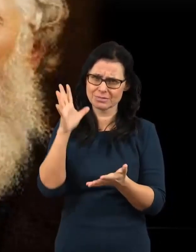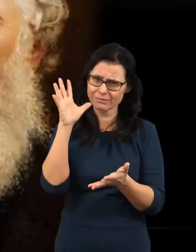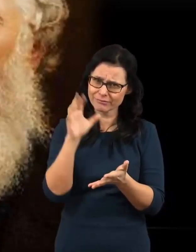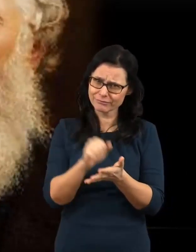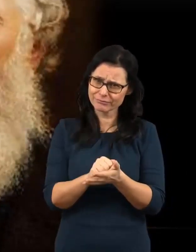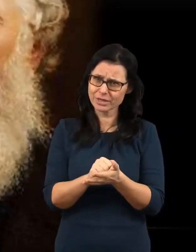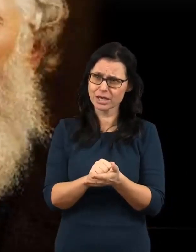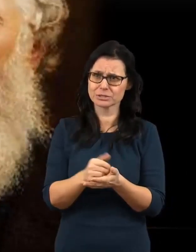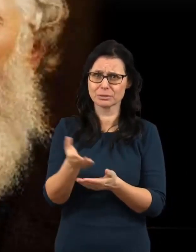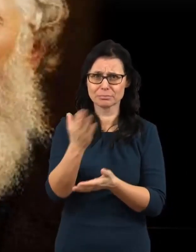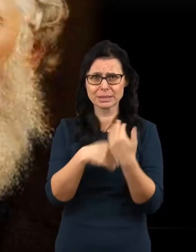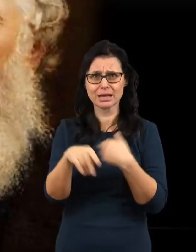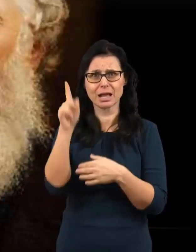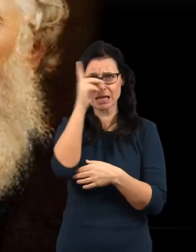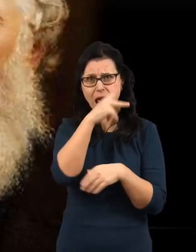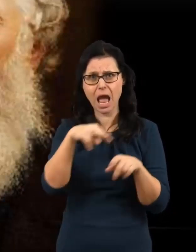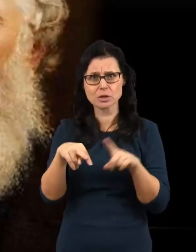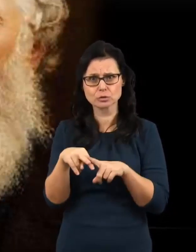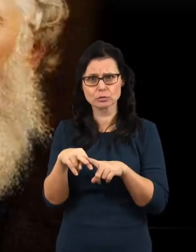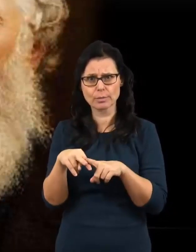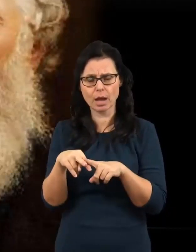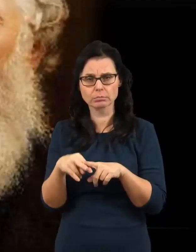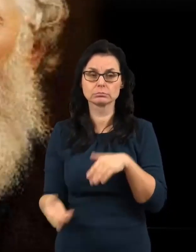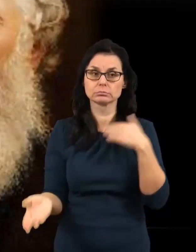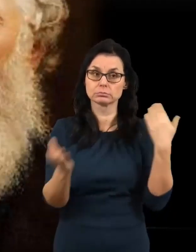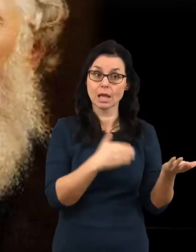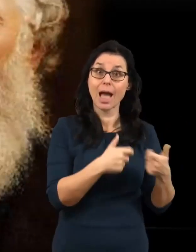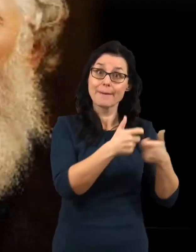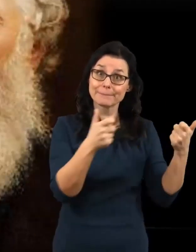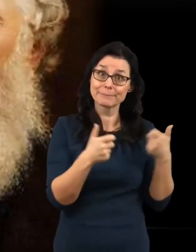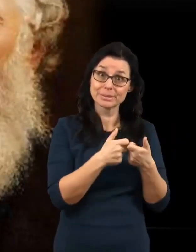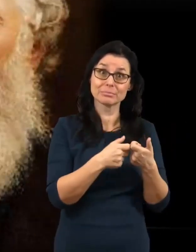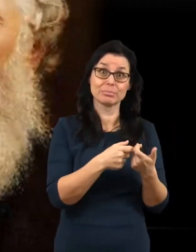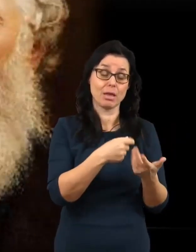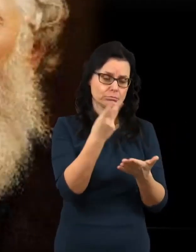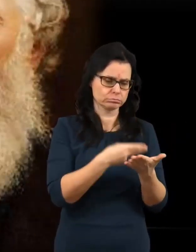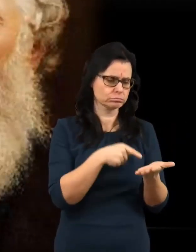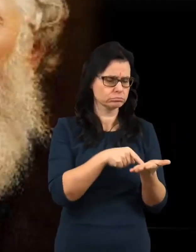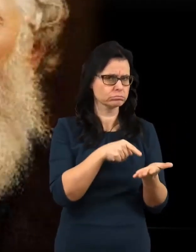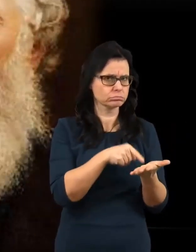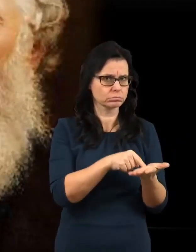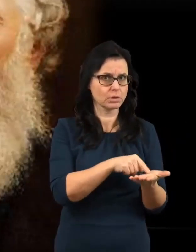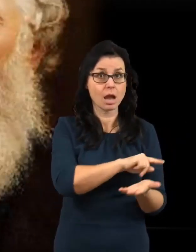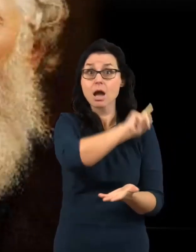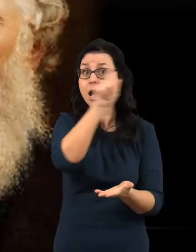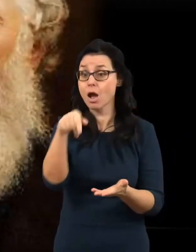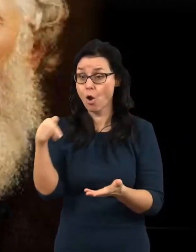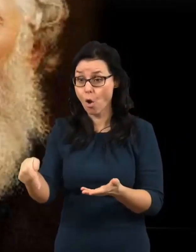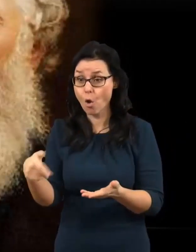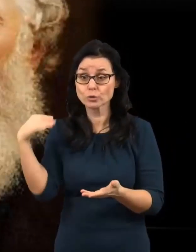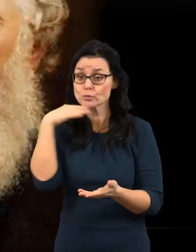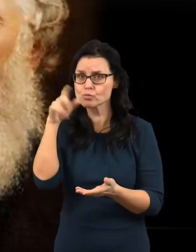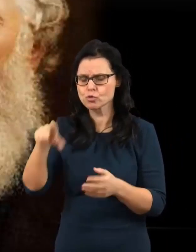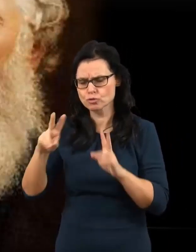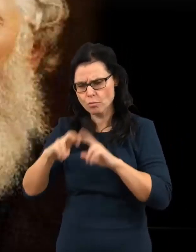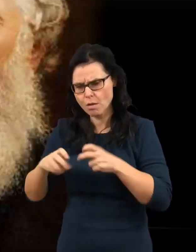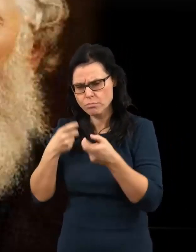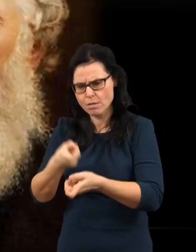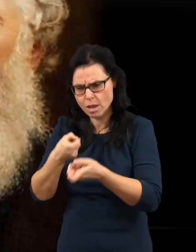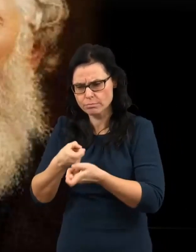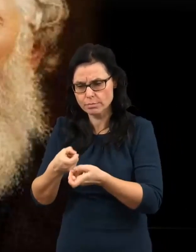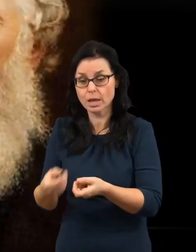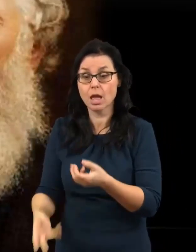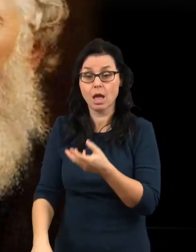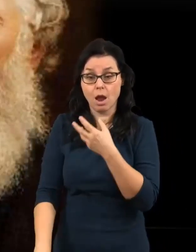existoval? O něm mluví Bible. Ale až ho vykopal, až vykopal Henry Lajard Ninive a